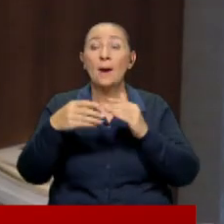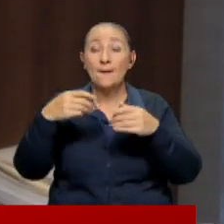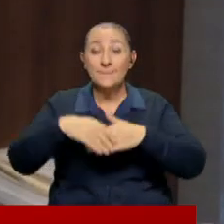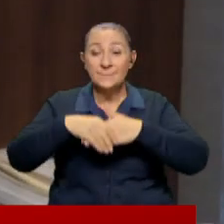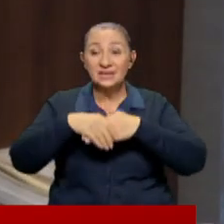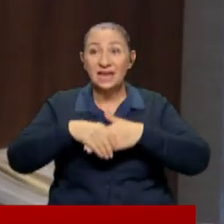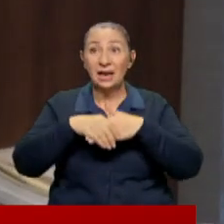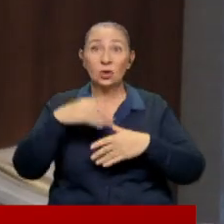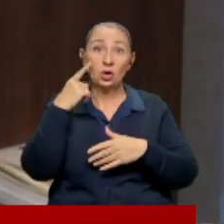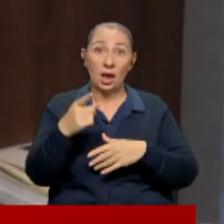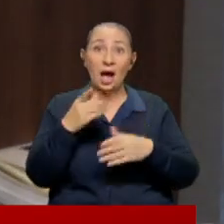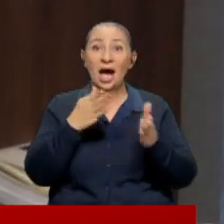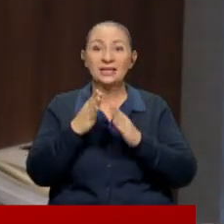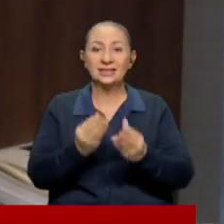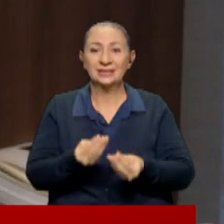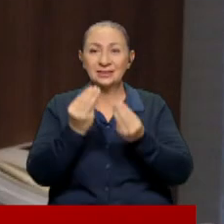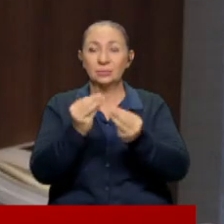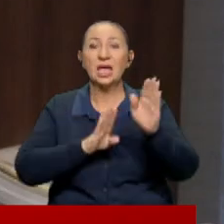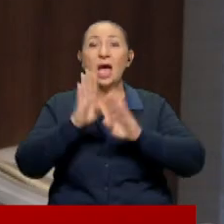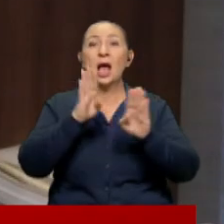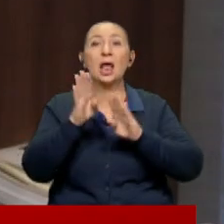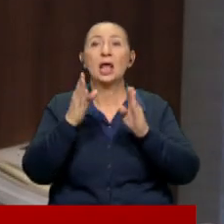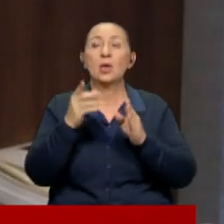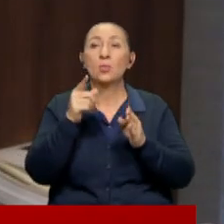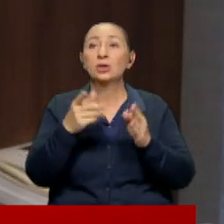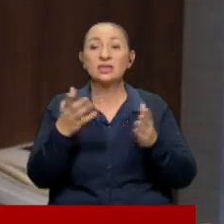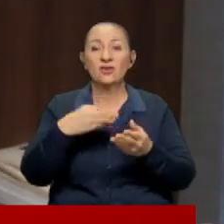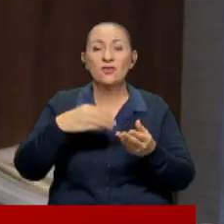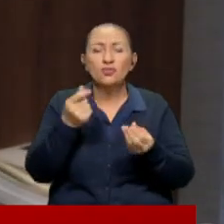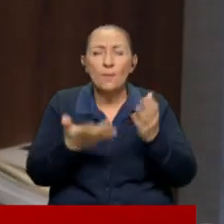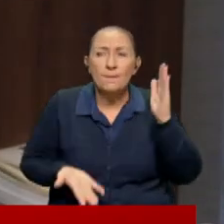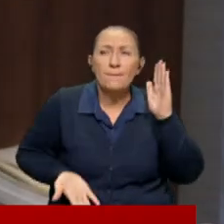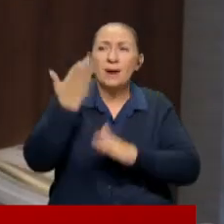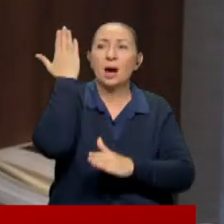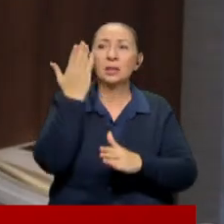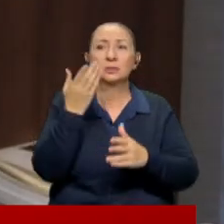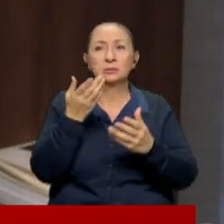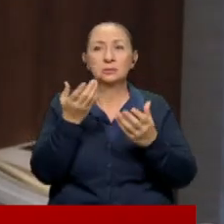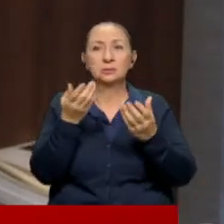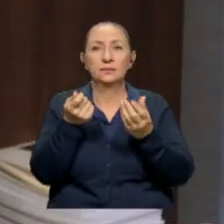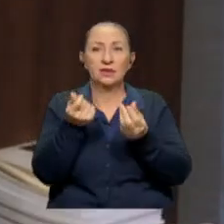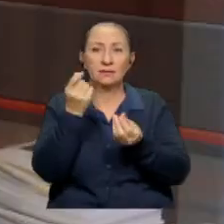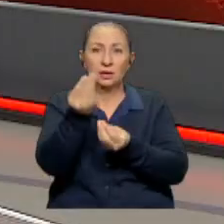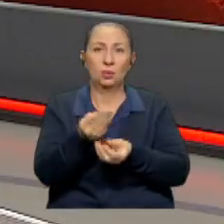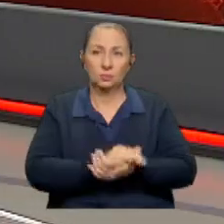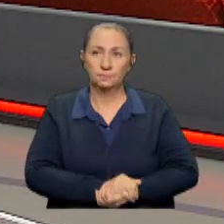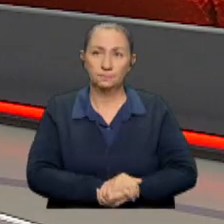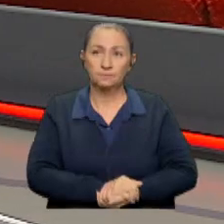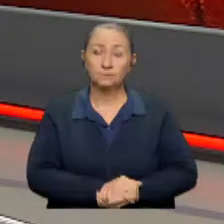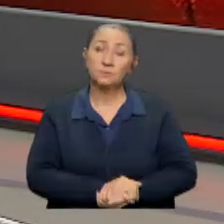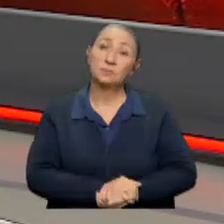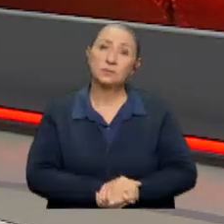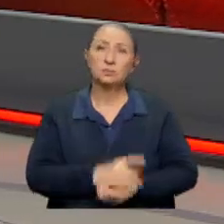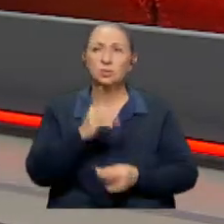Pazarlık usulü adrese teslim ihaleyle bu kez fahiş fiyatlar veriyorlar. Ya